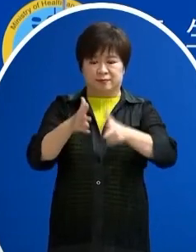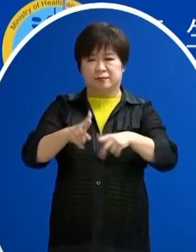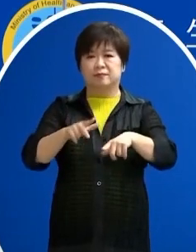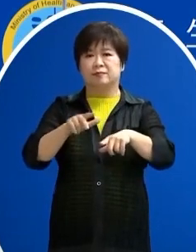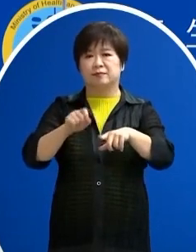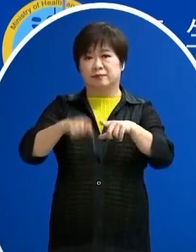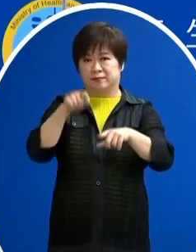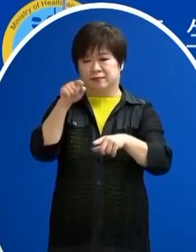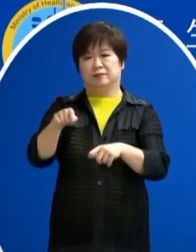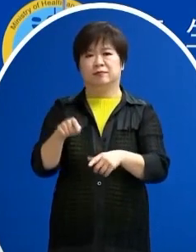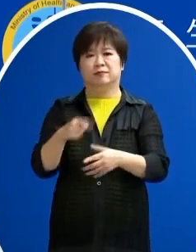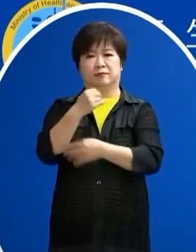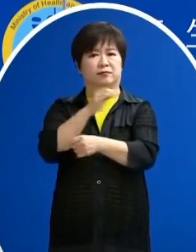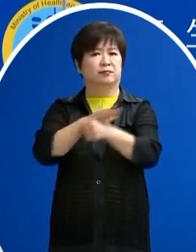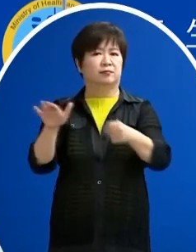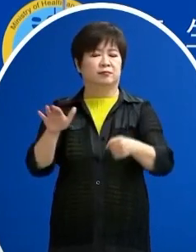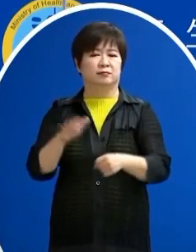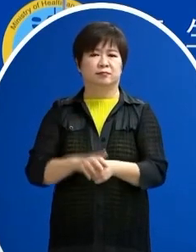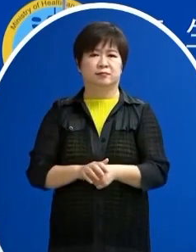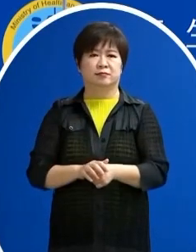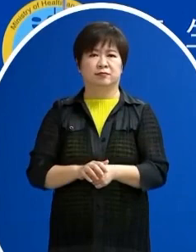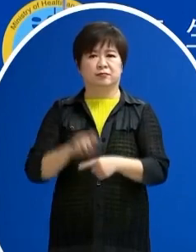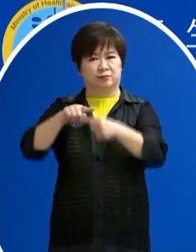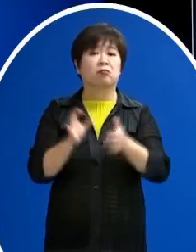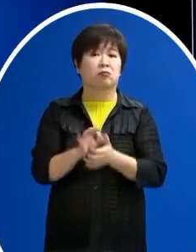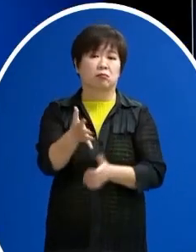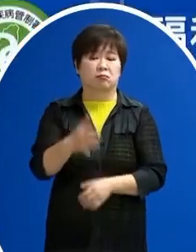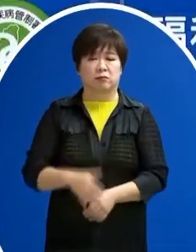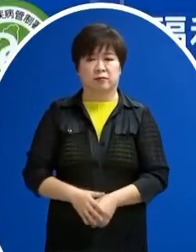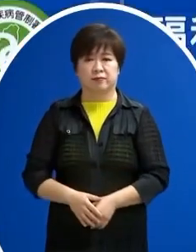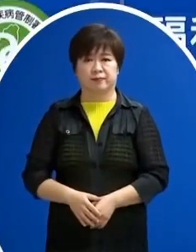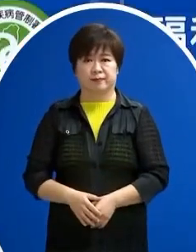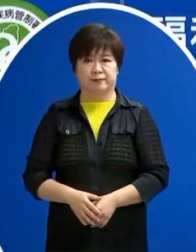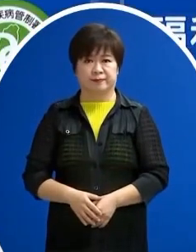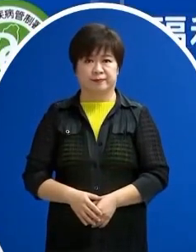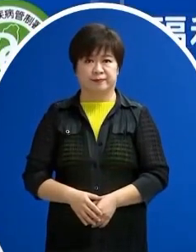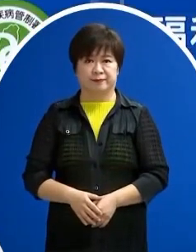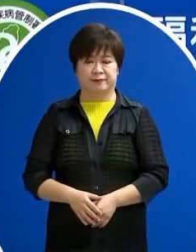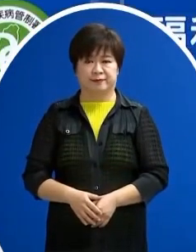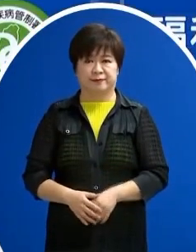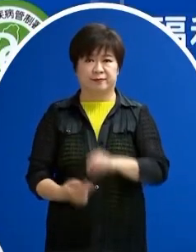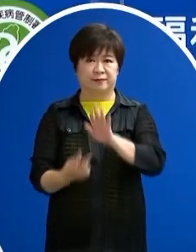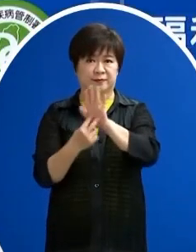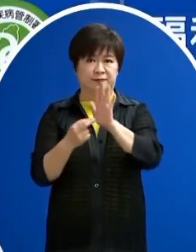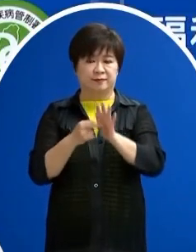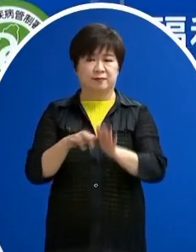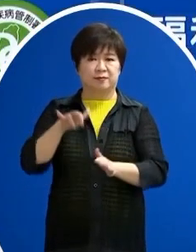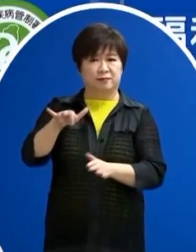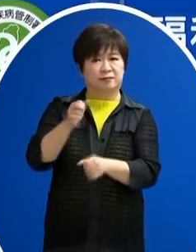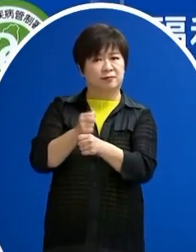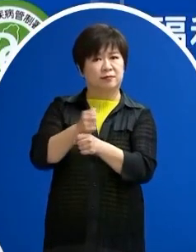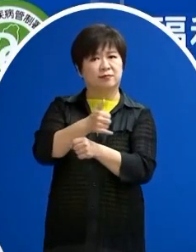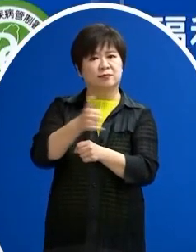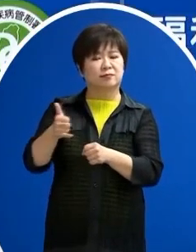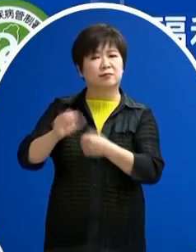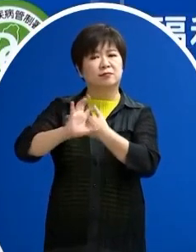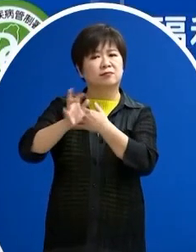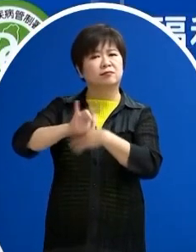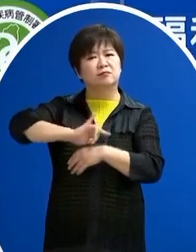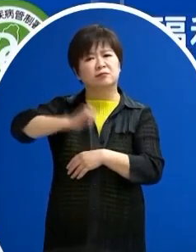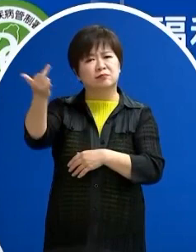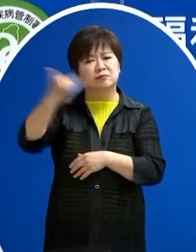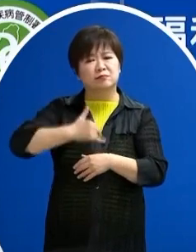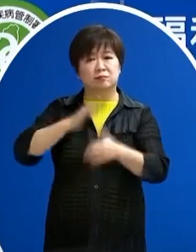测期满，所以这2条都已经顺利的结束。 有关就是有机组国籍航空的机组员，那因